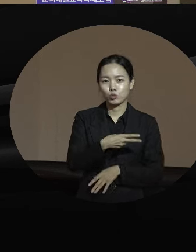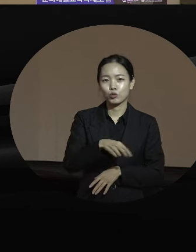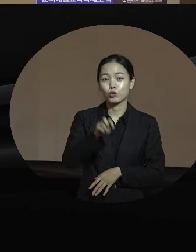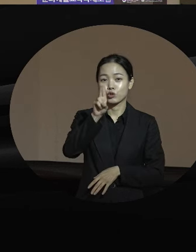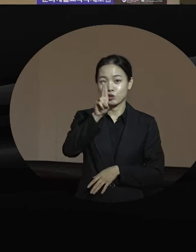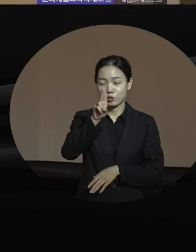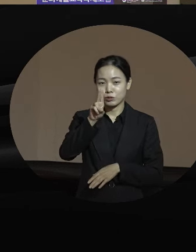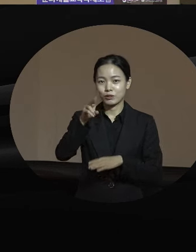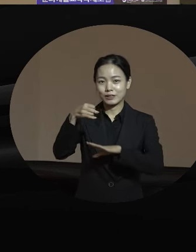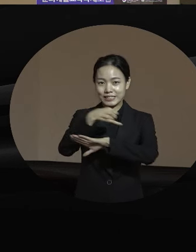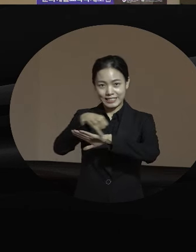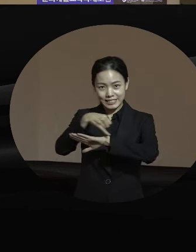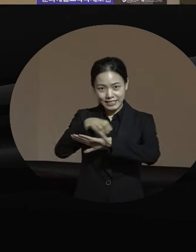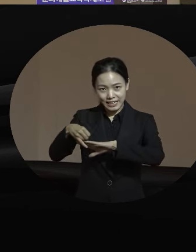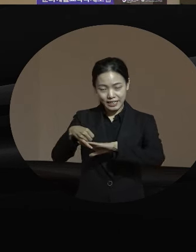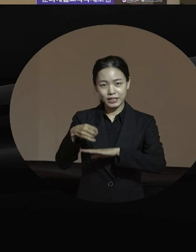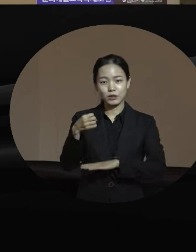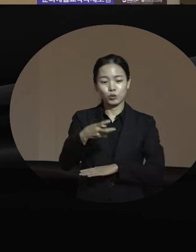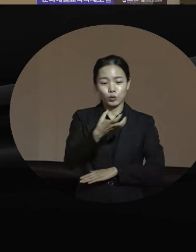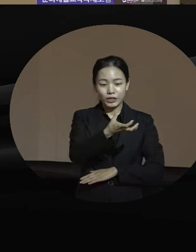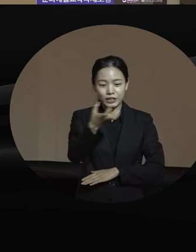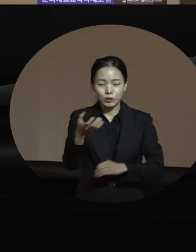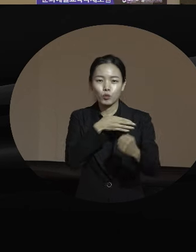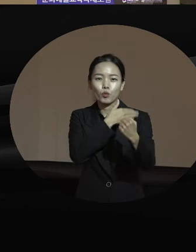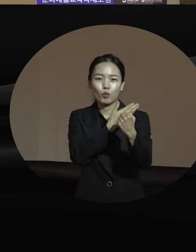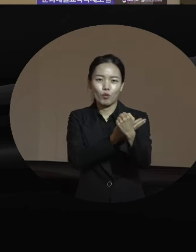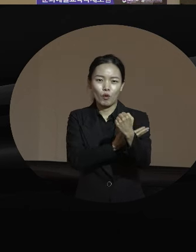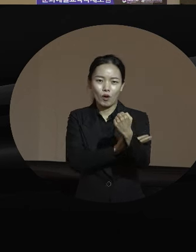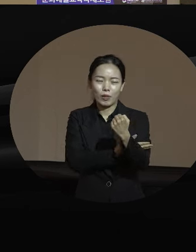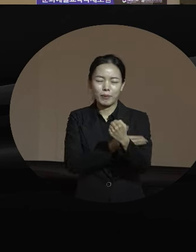등은 물리적 접근성을 필요로 합니다.